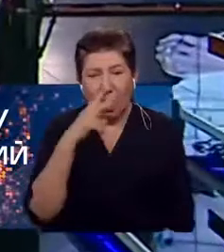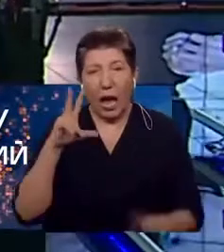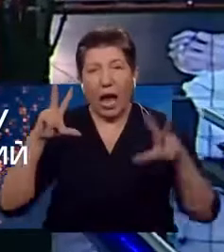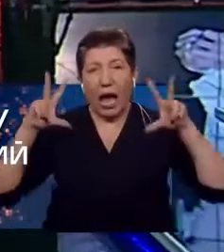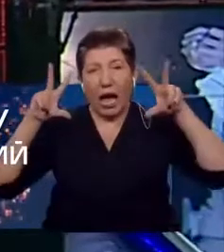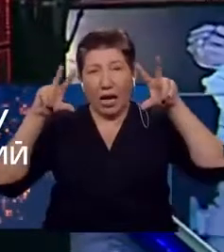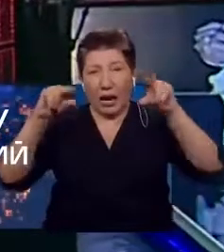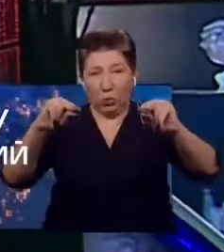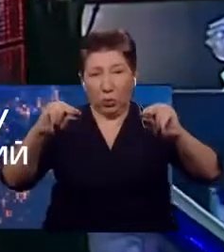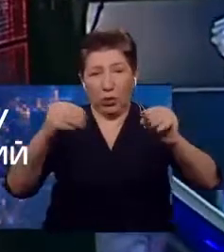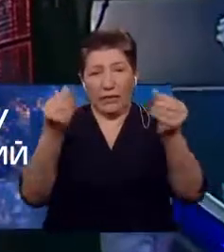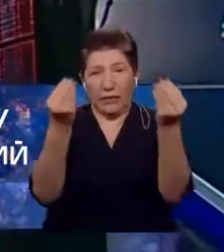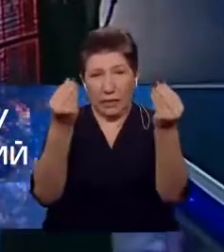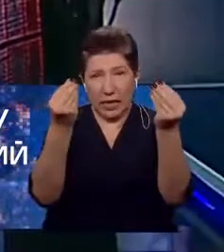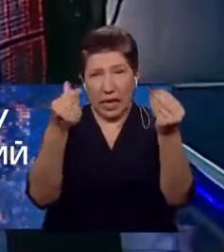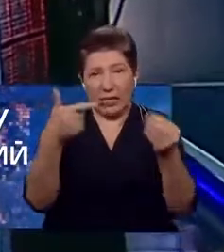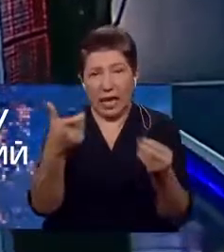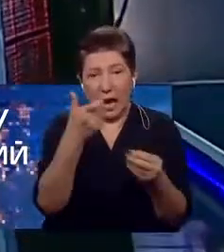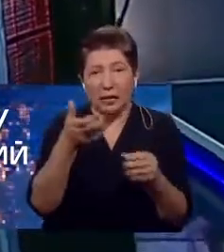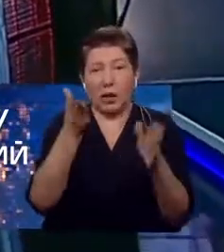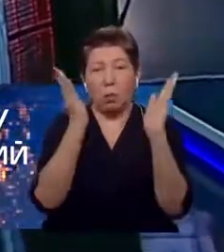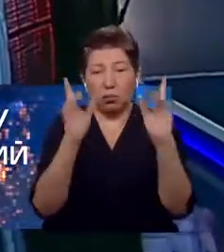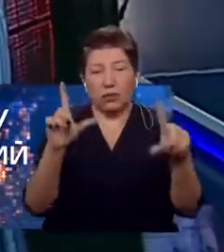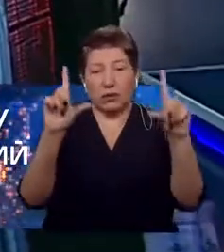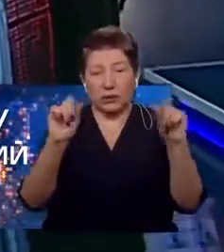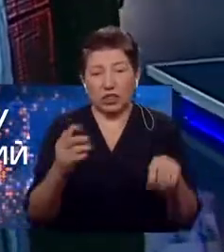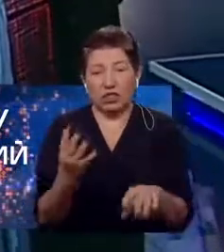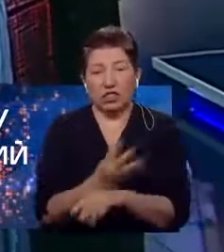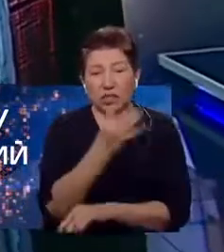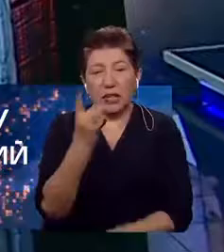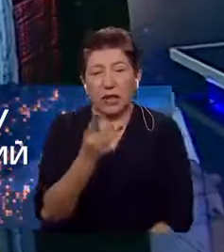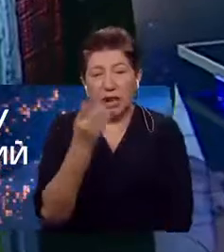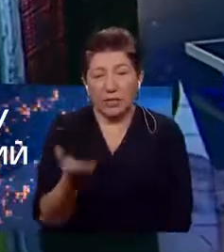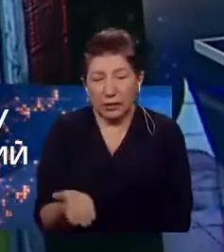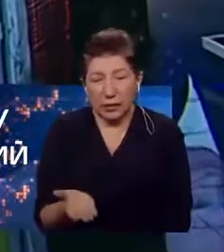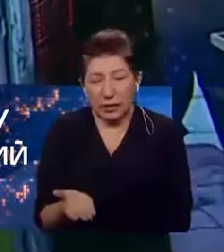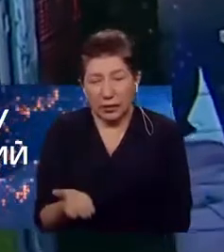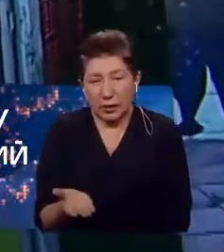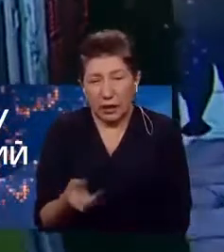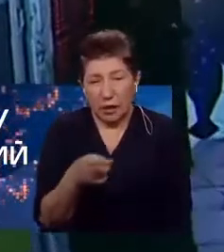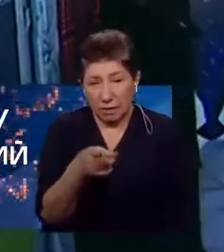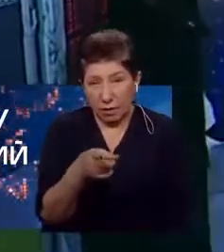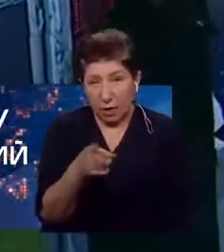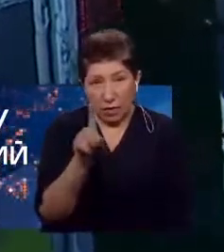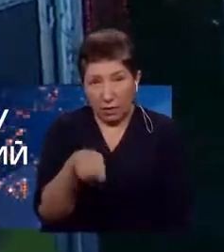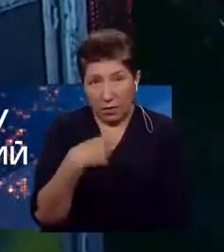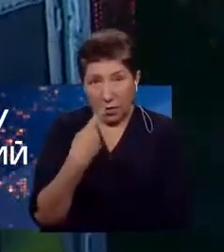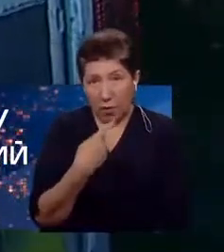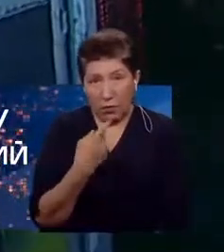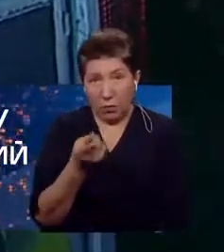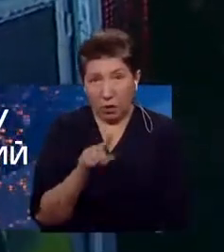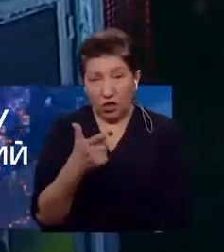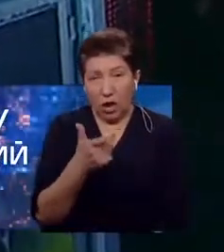гарантую, ціна на газ буде знижена в 4 рази. Значить, ви навіть не говорите про те, що